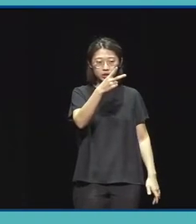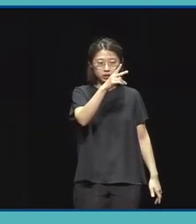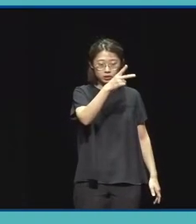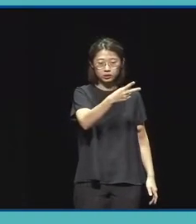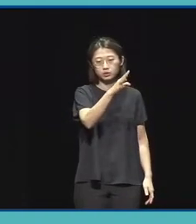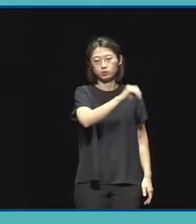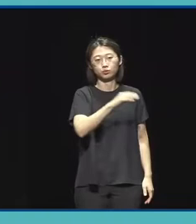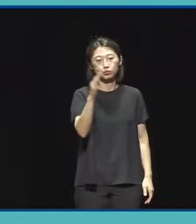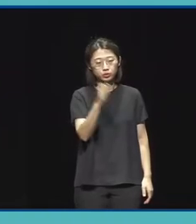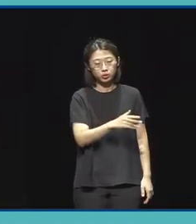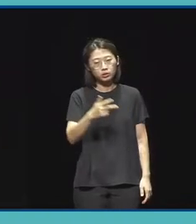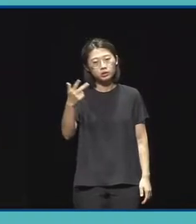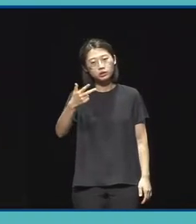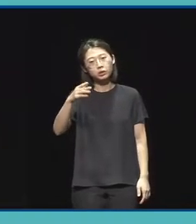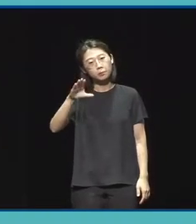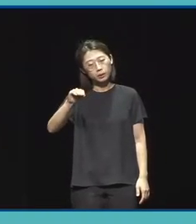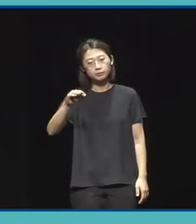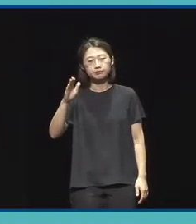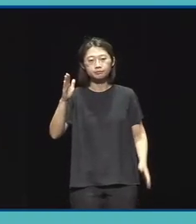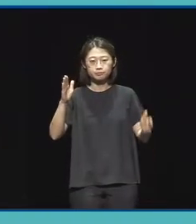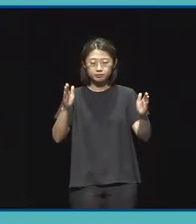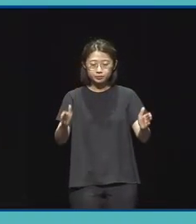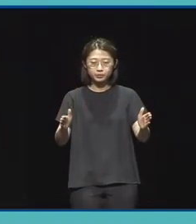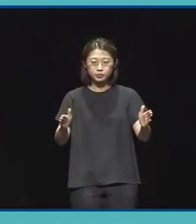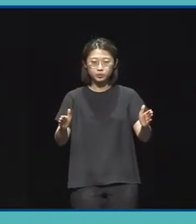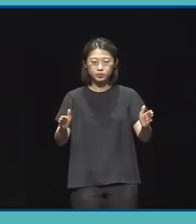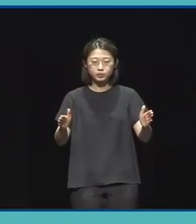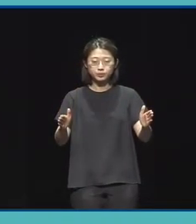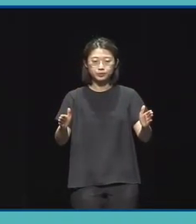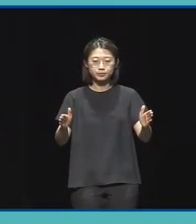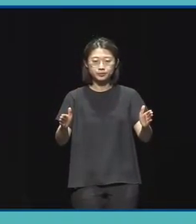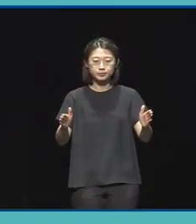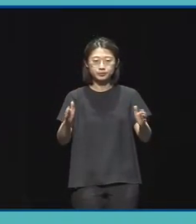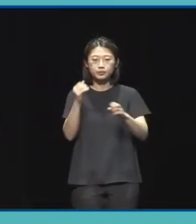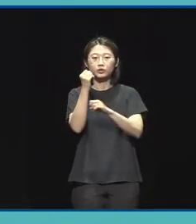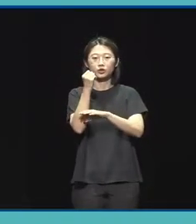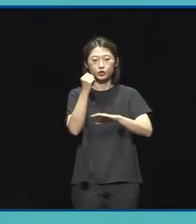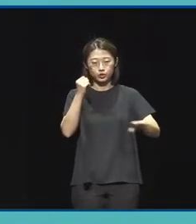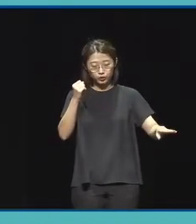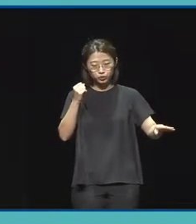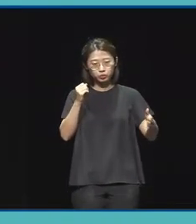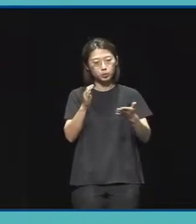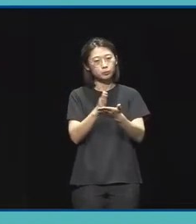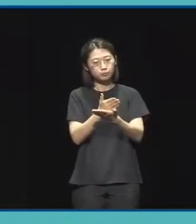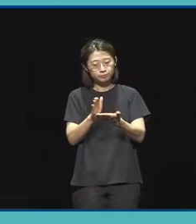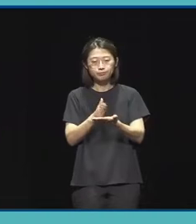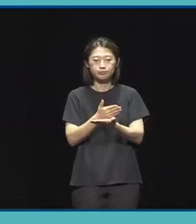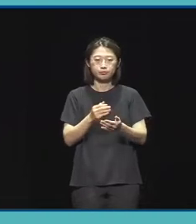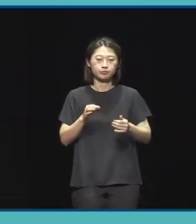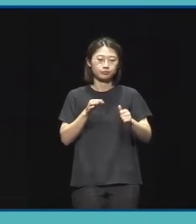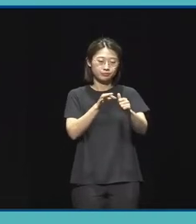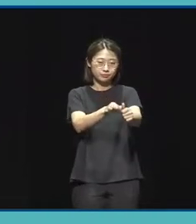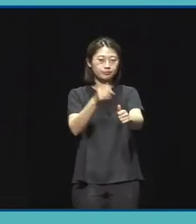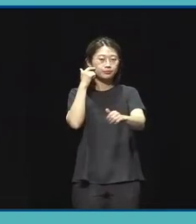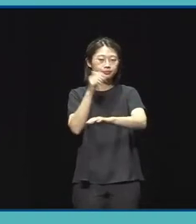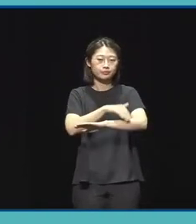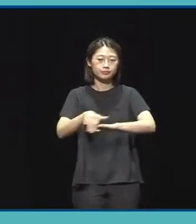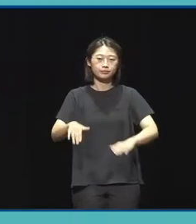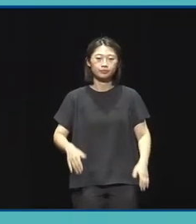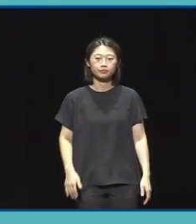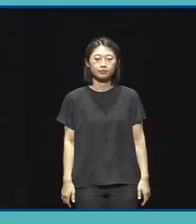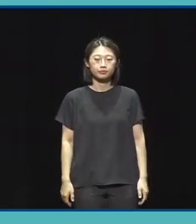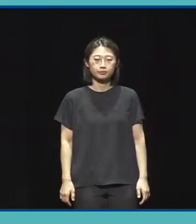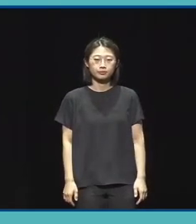한 7천만원까지 좀 장르별로 구분해서 저희가 지원하도록 하겠습니다